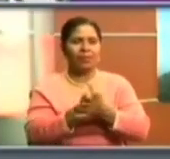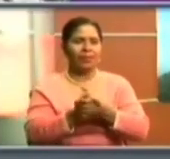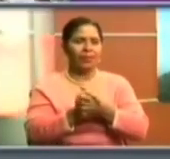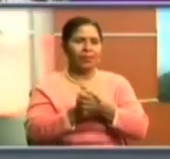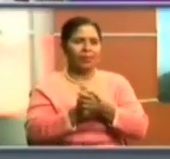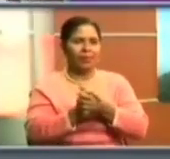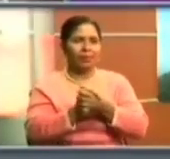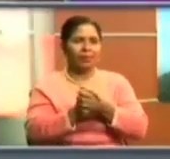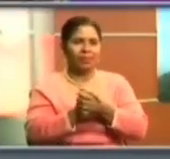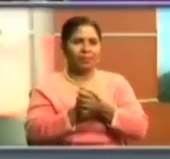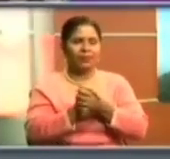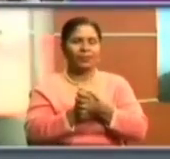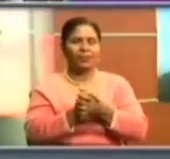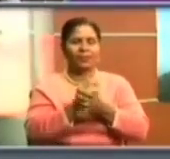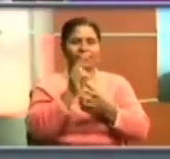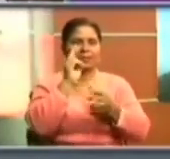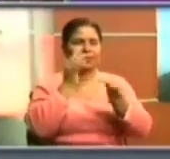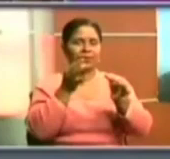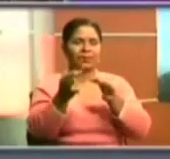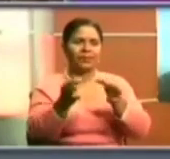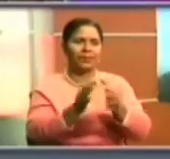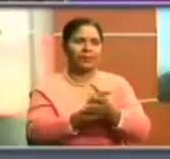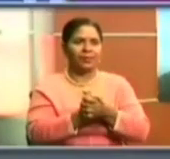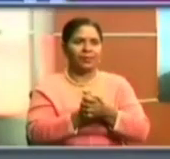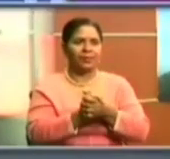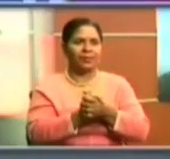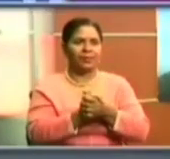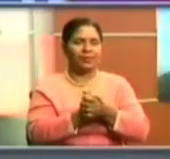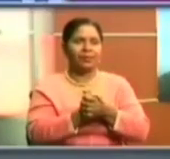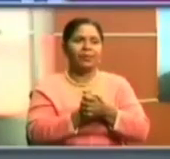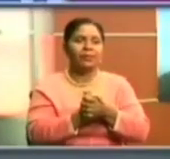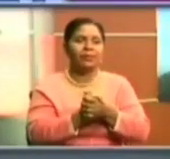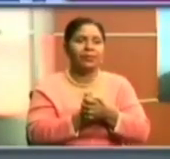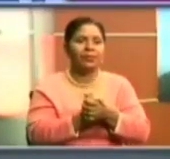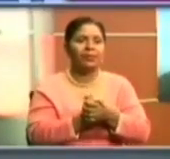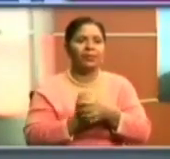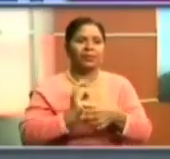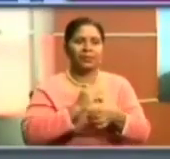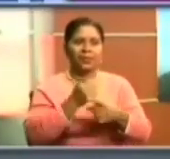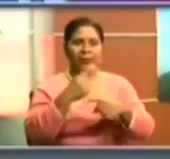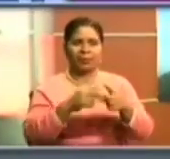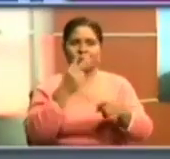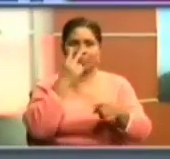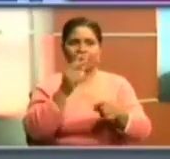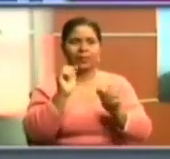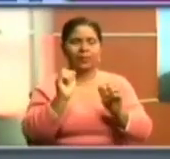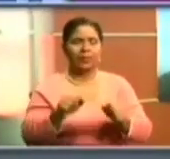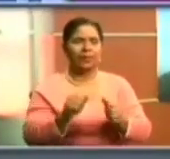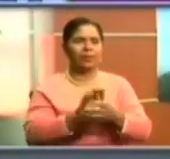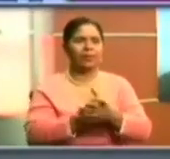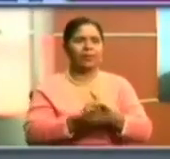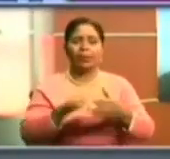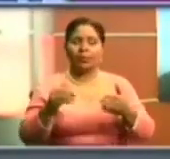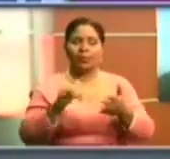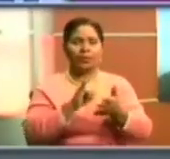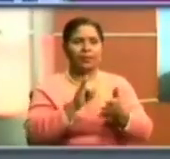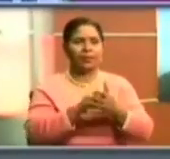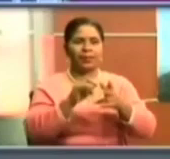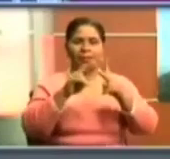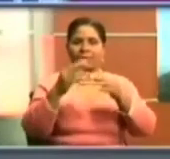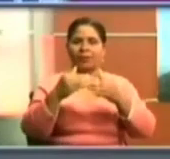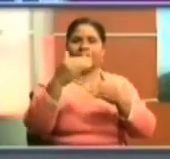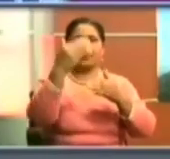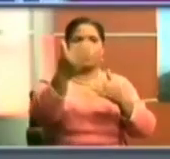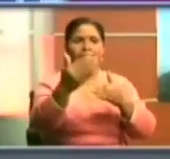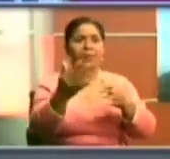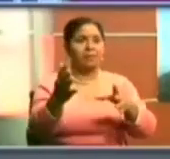l'armée d'Haïti. En côté précision. Nous venons aujourd'hui hein, pour nous regarder qui ont tout bagaillé et puis pour très prochainement